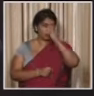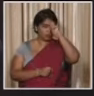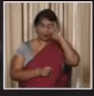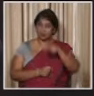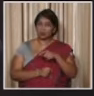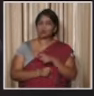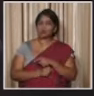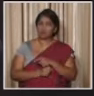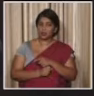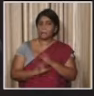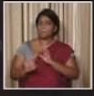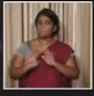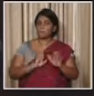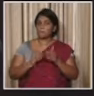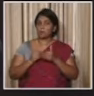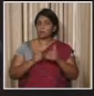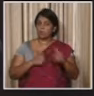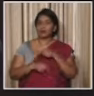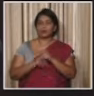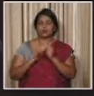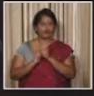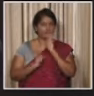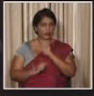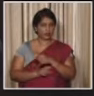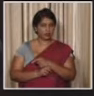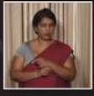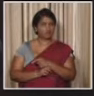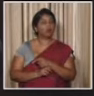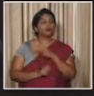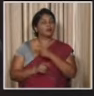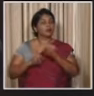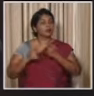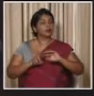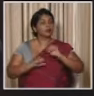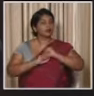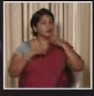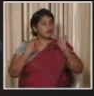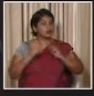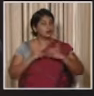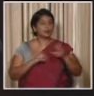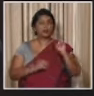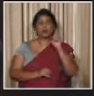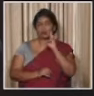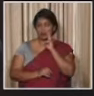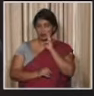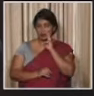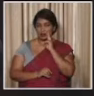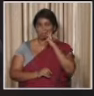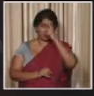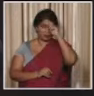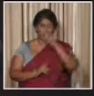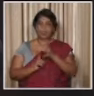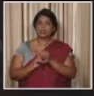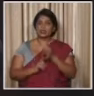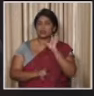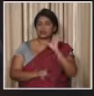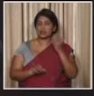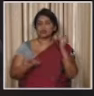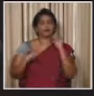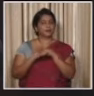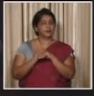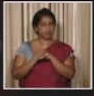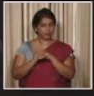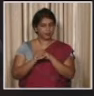මහත්තයාගේ ඒ පාලන කාලේ තමයි ඒ ටික සිද්ධ වුනේ. ඊළඟට අරගලයෙන් පස්සේ රනිල් වික්‍රමසිංහ මැතිතුමා ජනාධිපතිවරයා බවට පත්